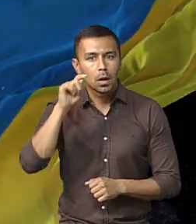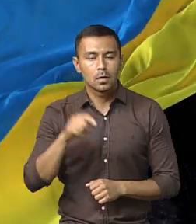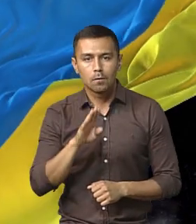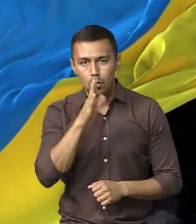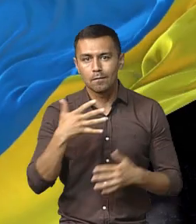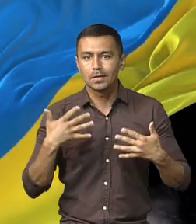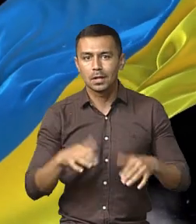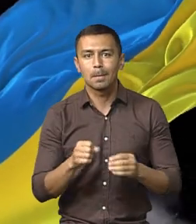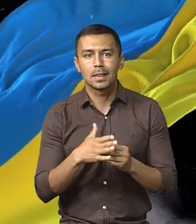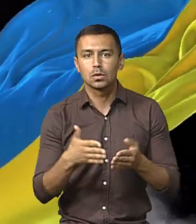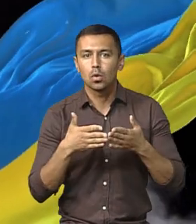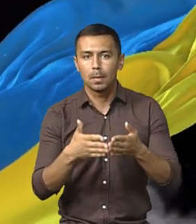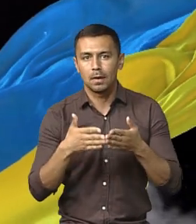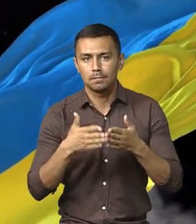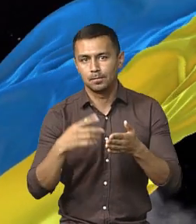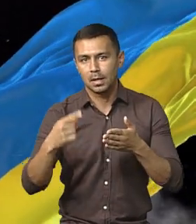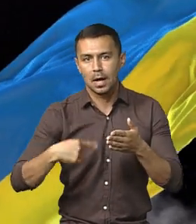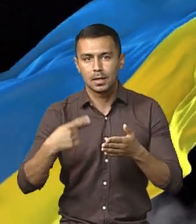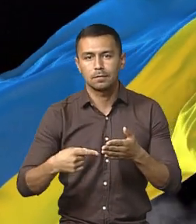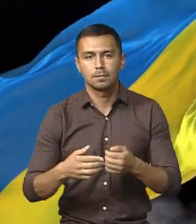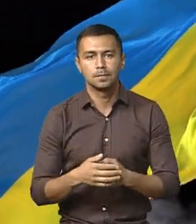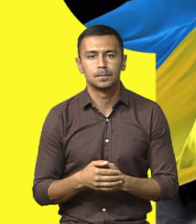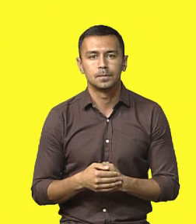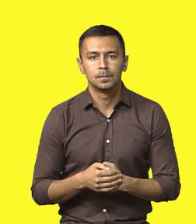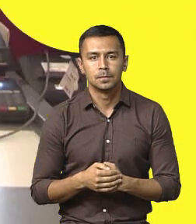ворог втратив 15 кораблів та катерів.